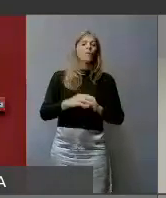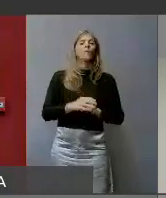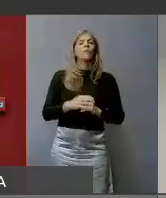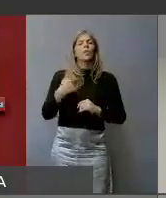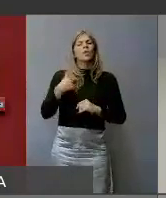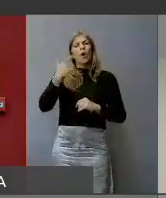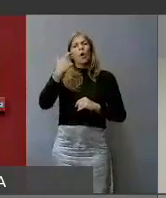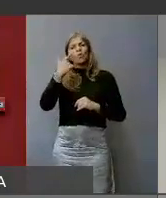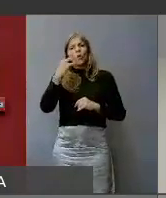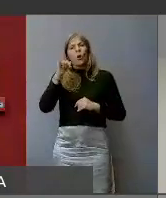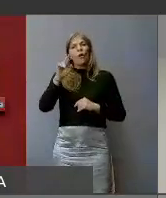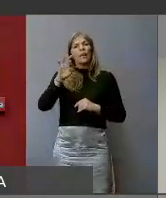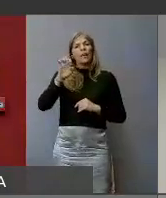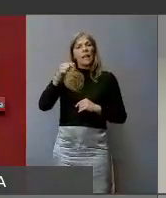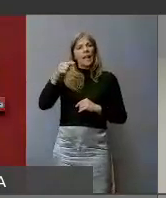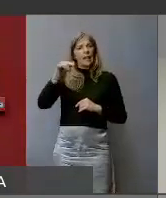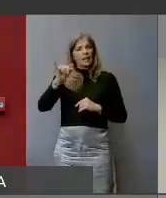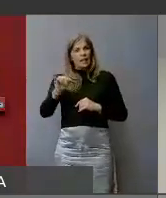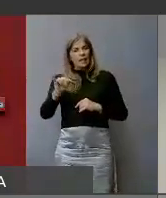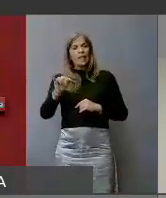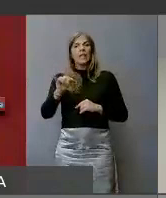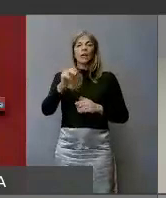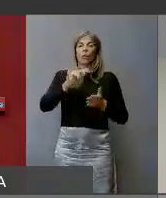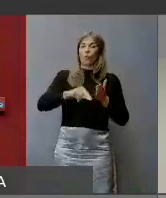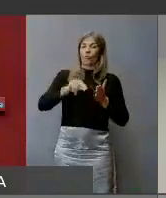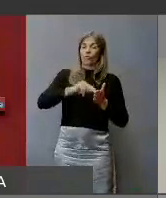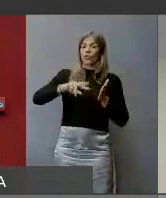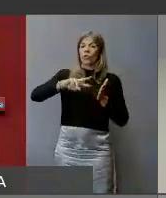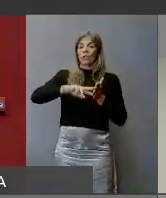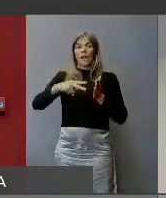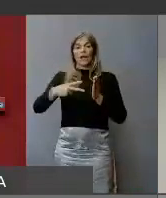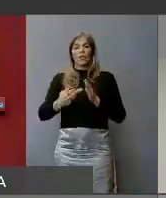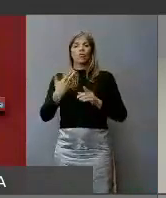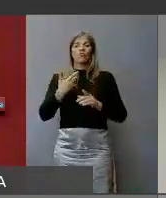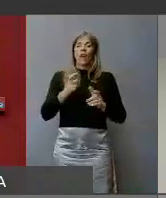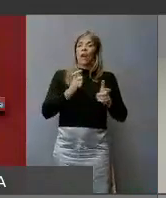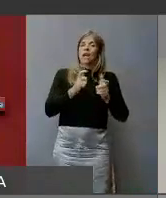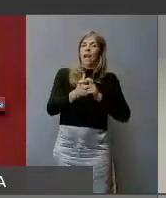hanno rapporti abbastanza diretti anche con con il municipio